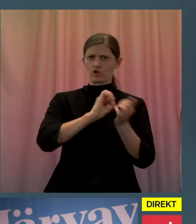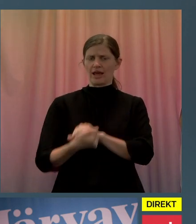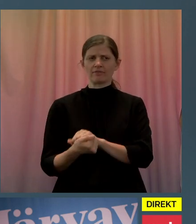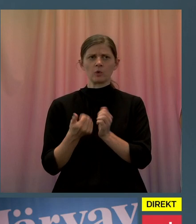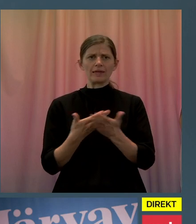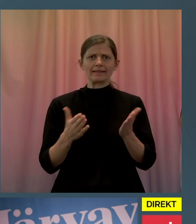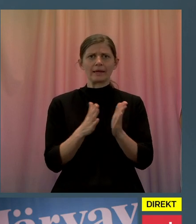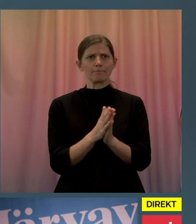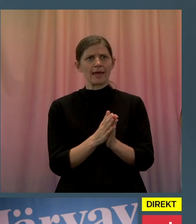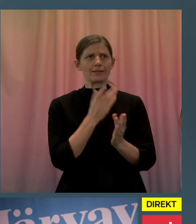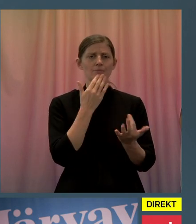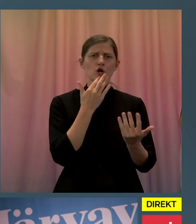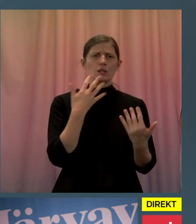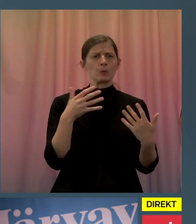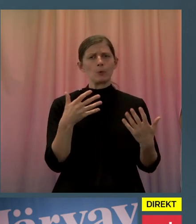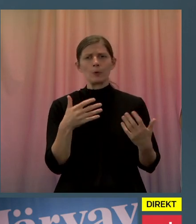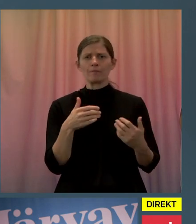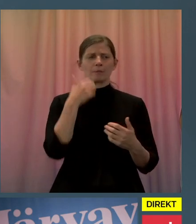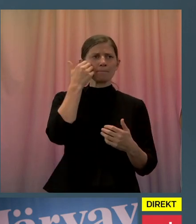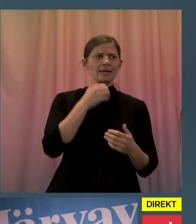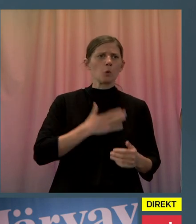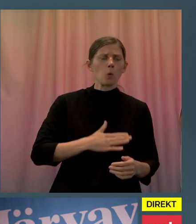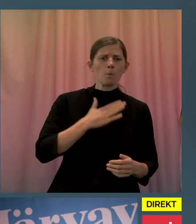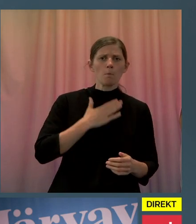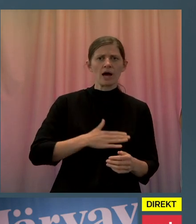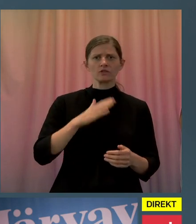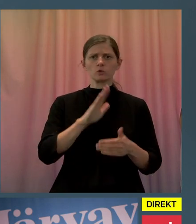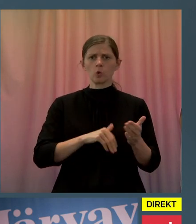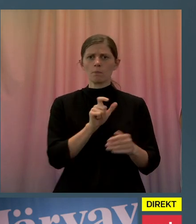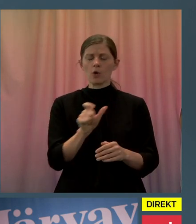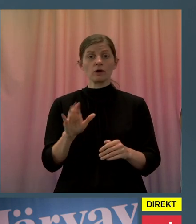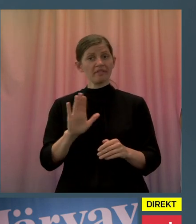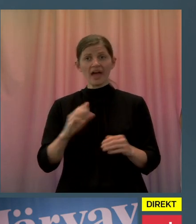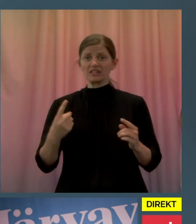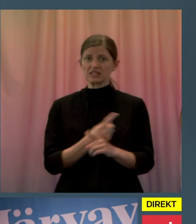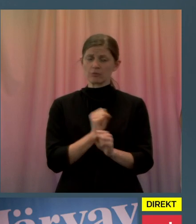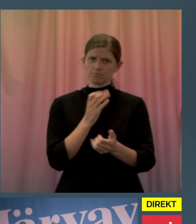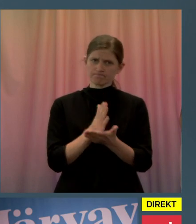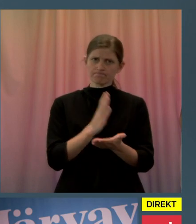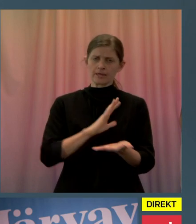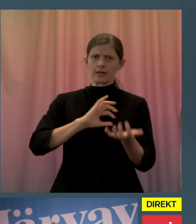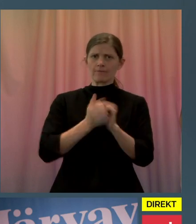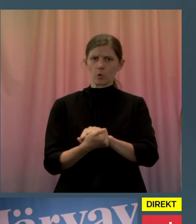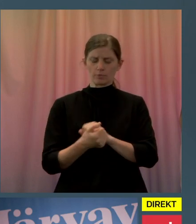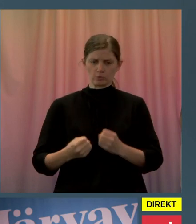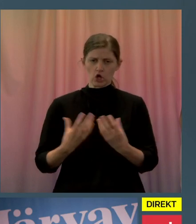ord, utan med konkreta reformer som steg för steg löser problemen och tar vara på